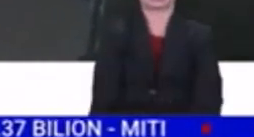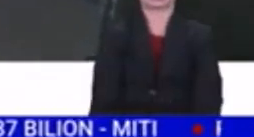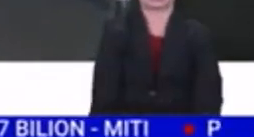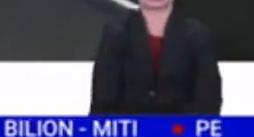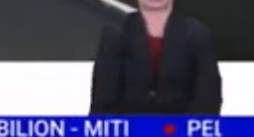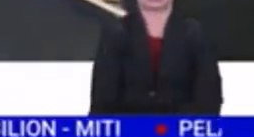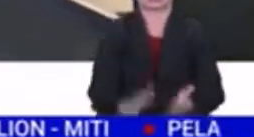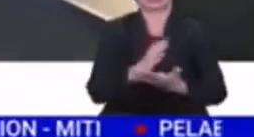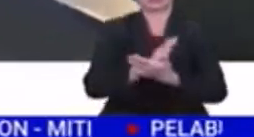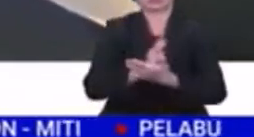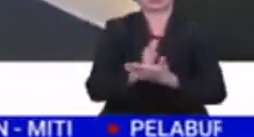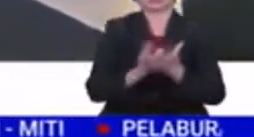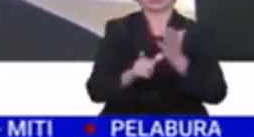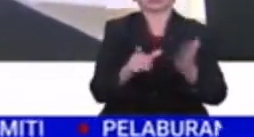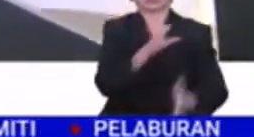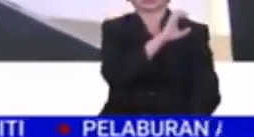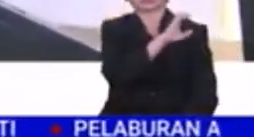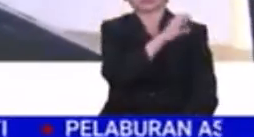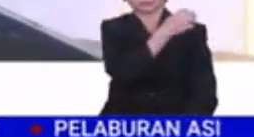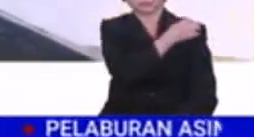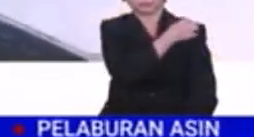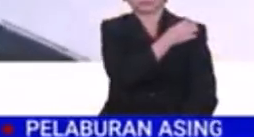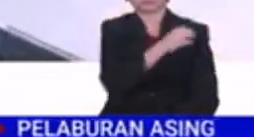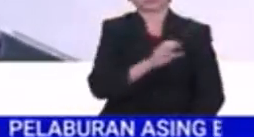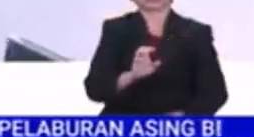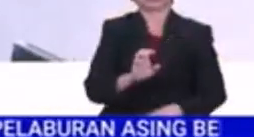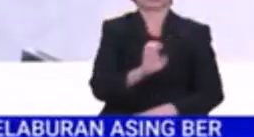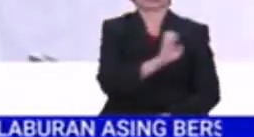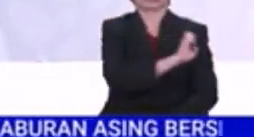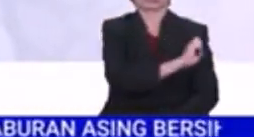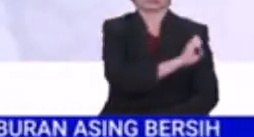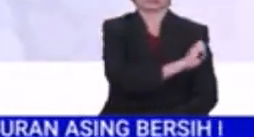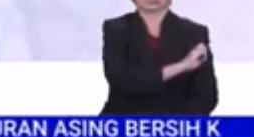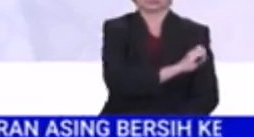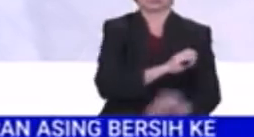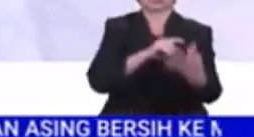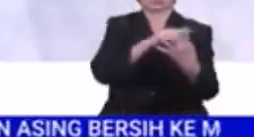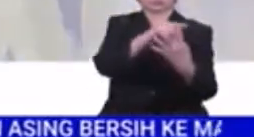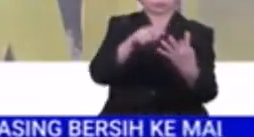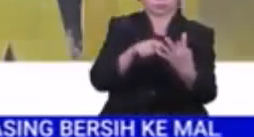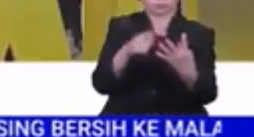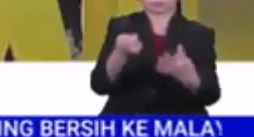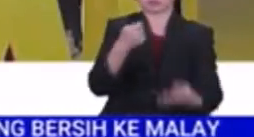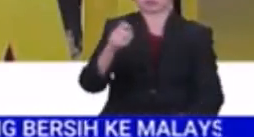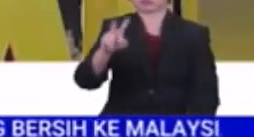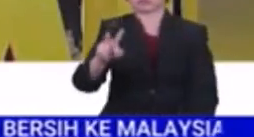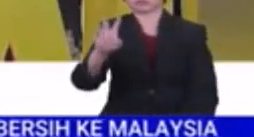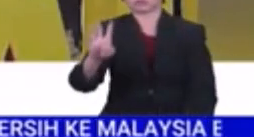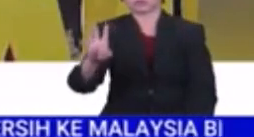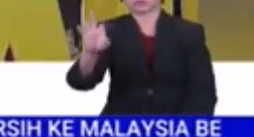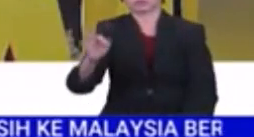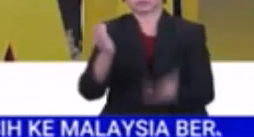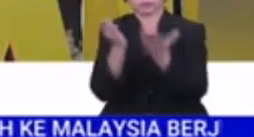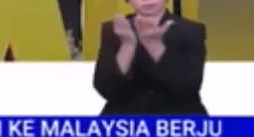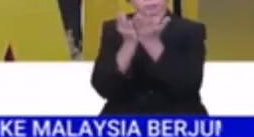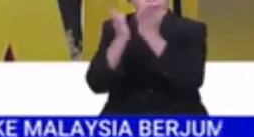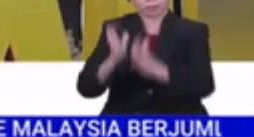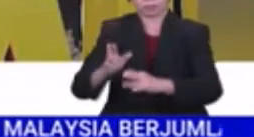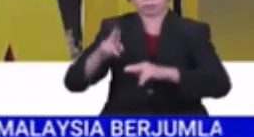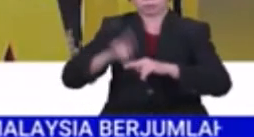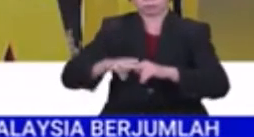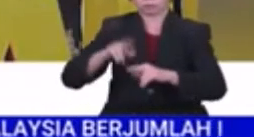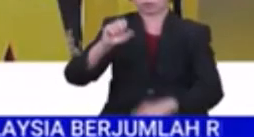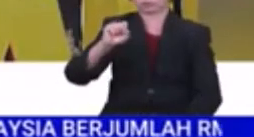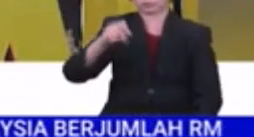ia menyuruh temanku ketua pegawai eksekutif Romawi Muhammad Nizam yahyal 4 daripada 249 pelajar yang menduduki